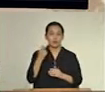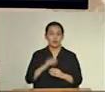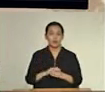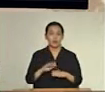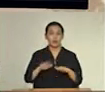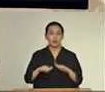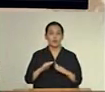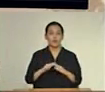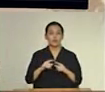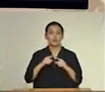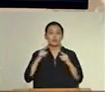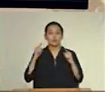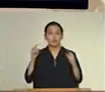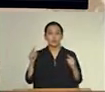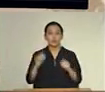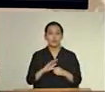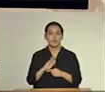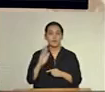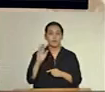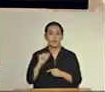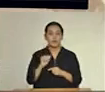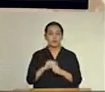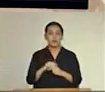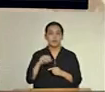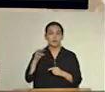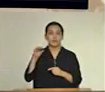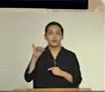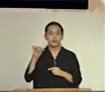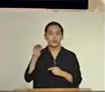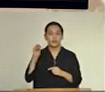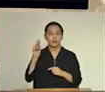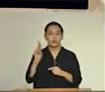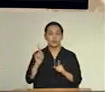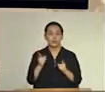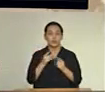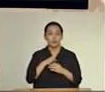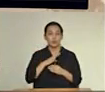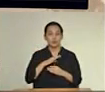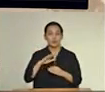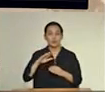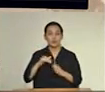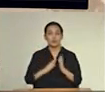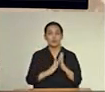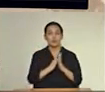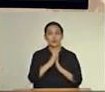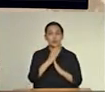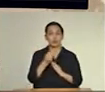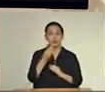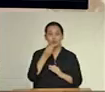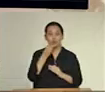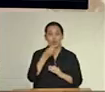uzunlashib borgan va oyoqlarda mana tuyoqlar paydo bo'lgan va keyinchalik o't bilan oziqlanadigan